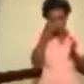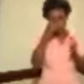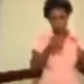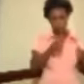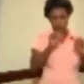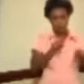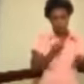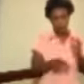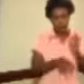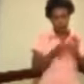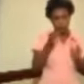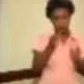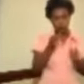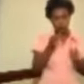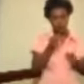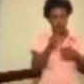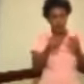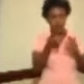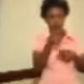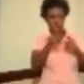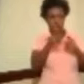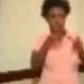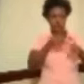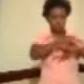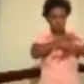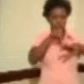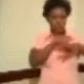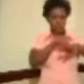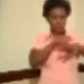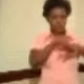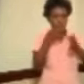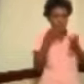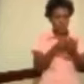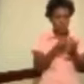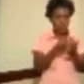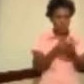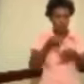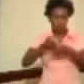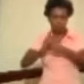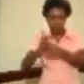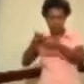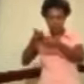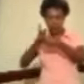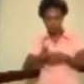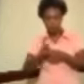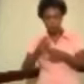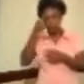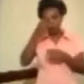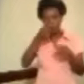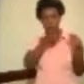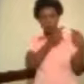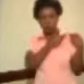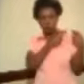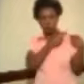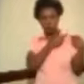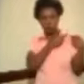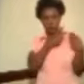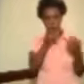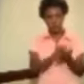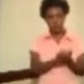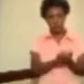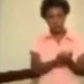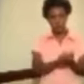joindre des crédits internationaux. Une série de l'argent nous joindre, c'est parce que nous accepter de voter traité libre-échange,